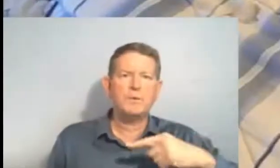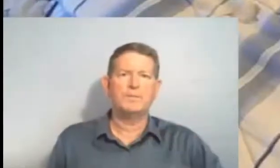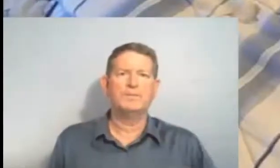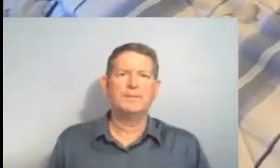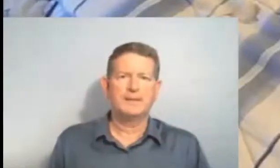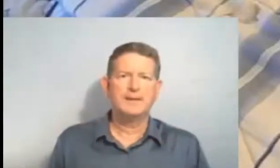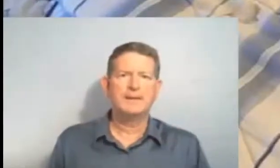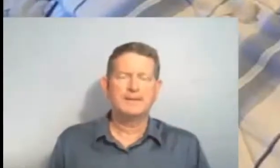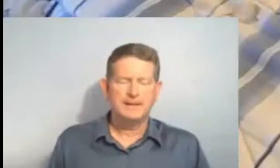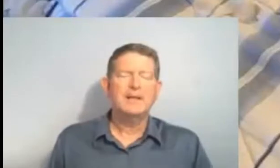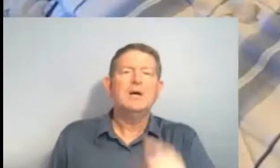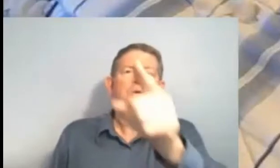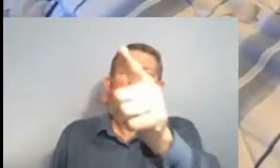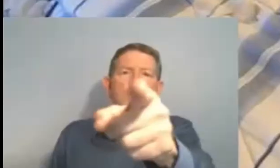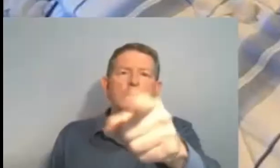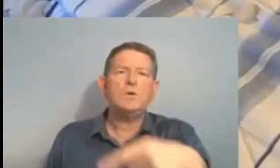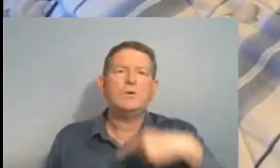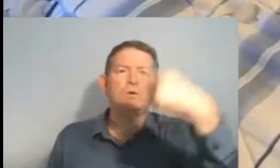Je me.